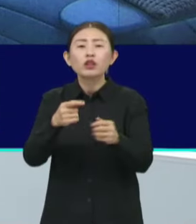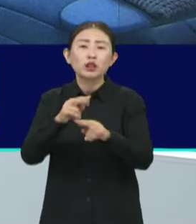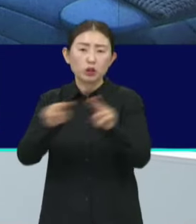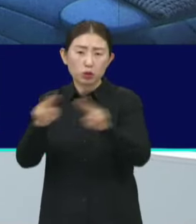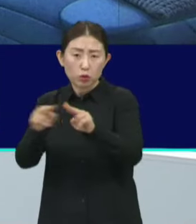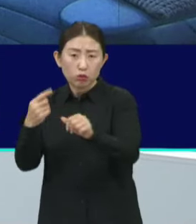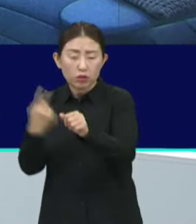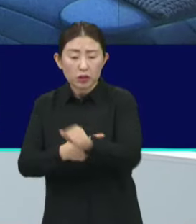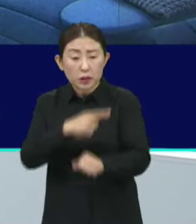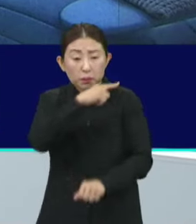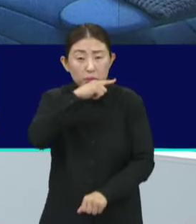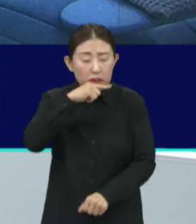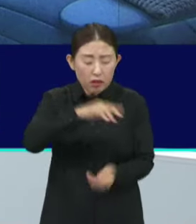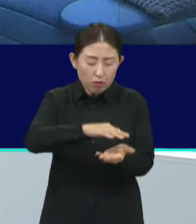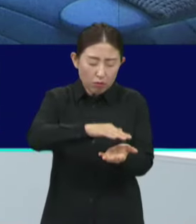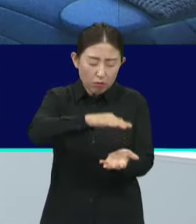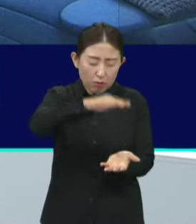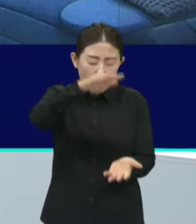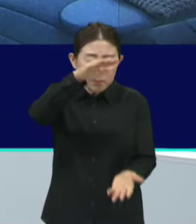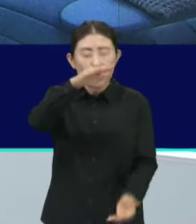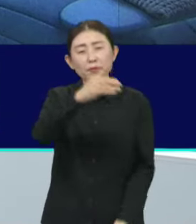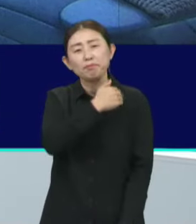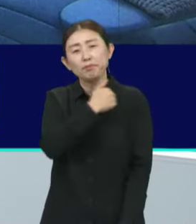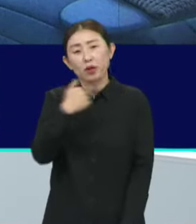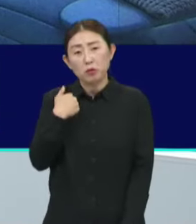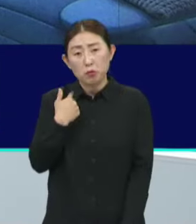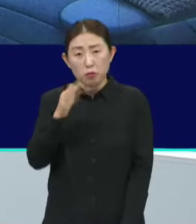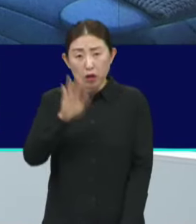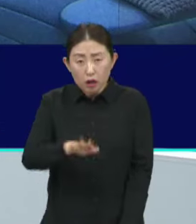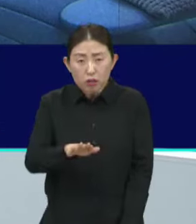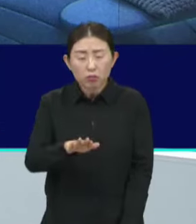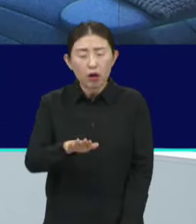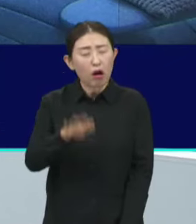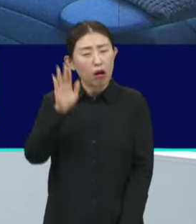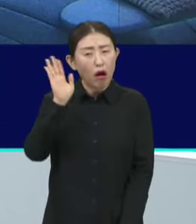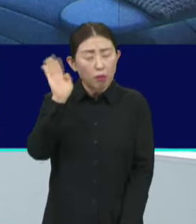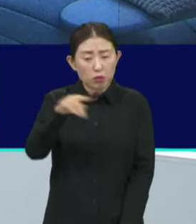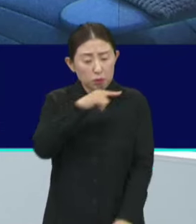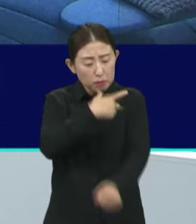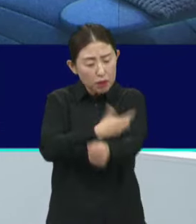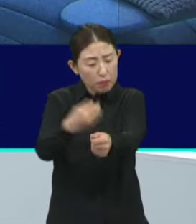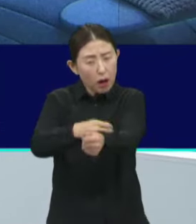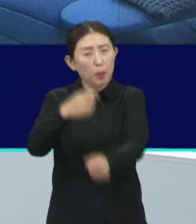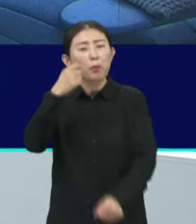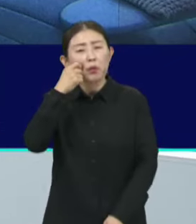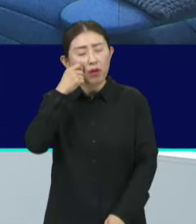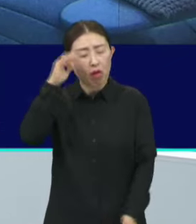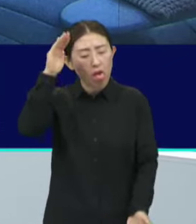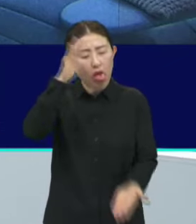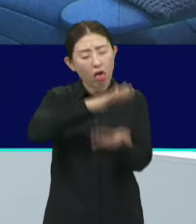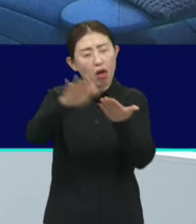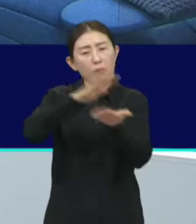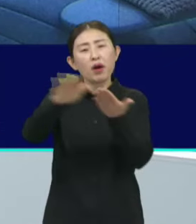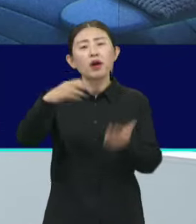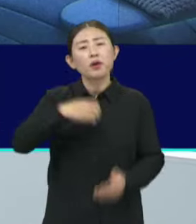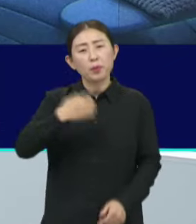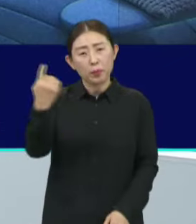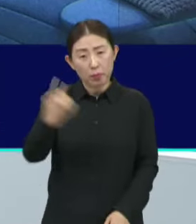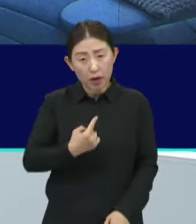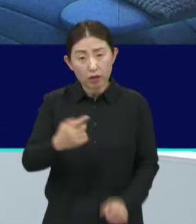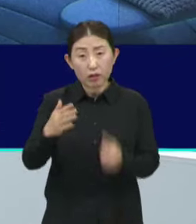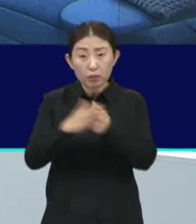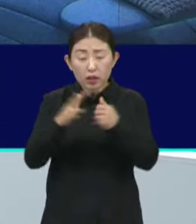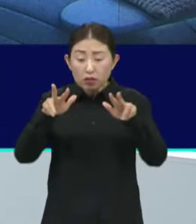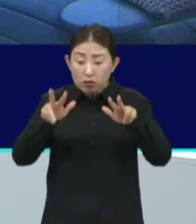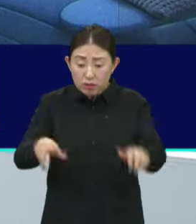유효기간이 짧아서 언제든 혈액 부족 사태가 발생할 수 있는데요. 꾸준한 헌혈을 통해 이웃사랑을 실천하고 있는 숨은